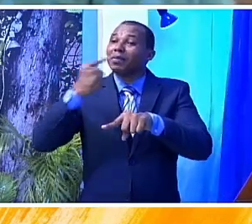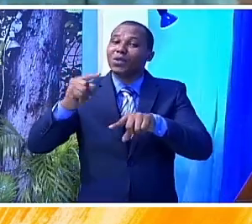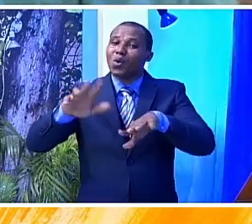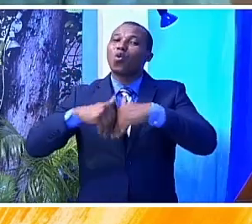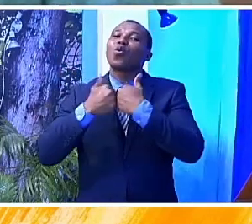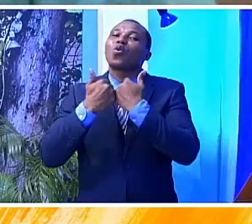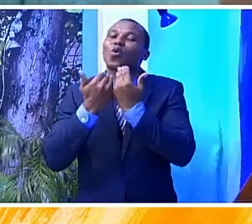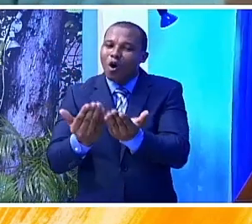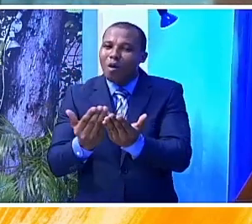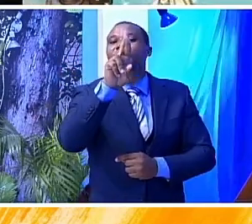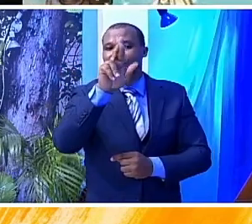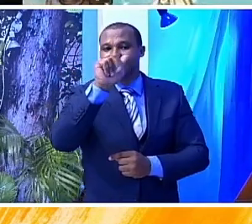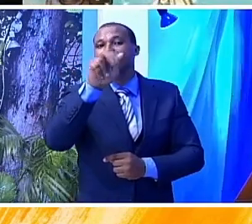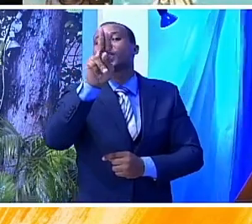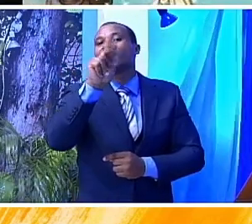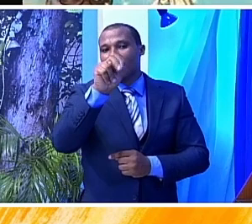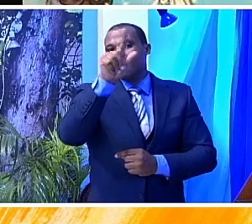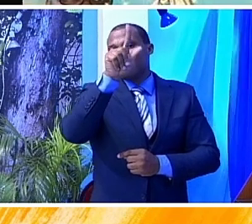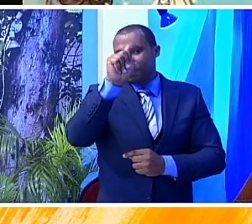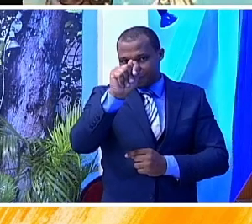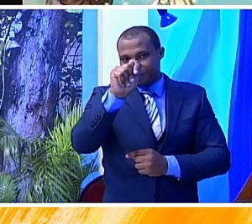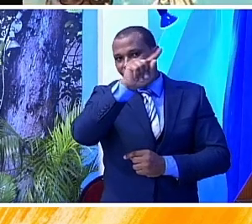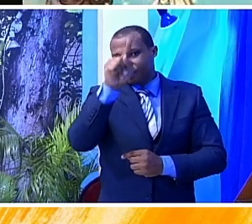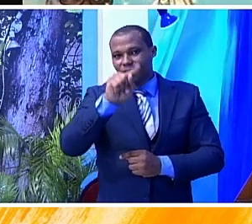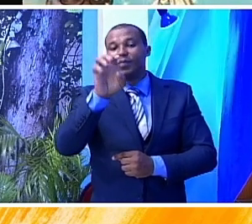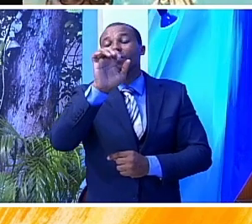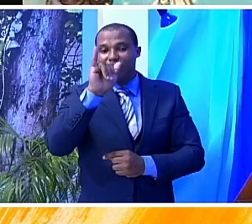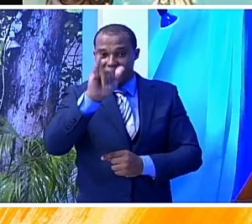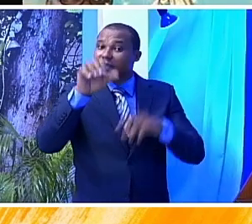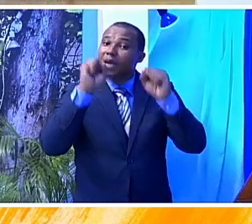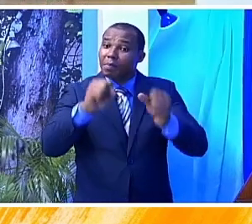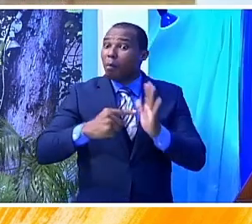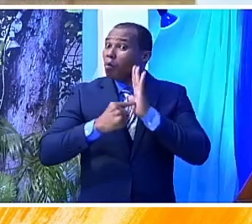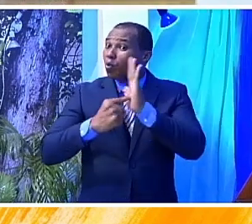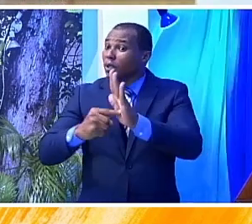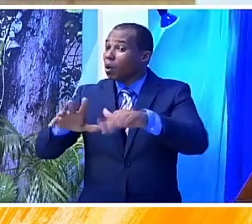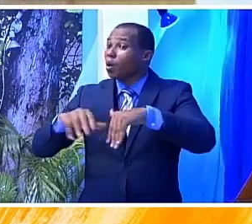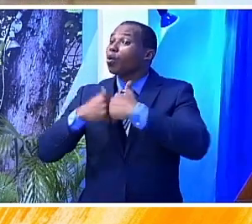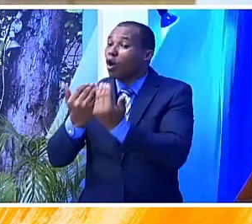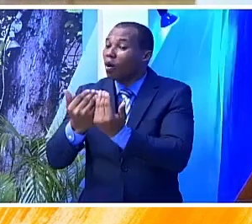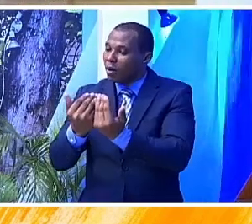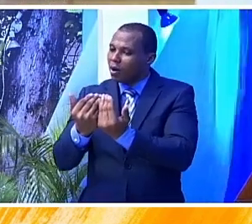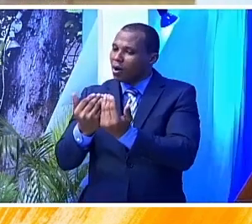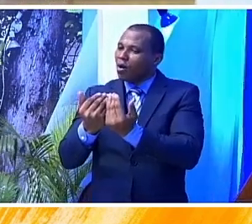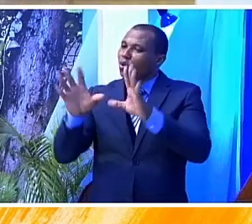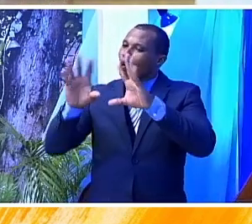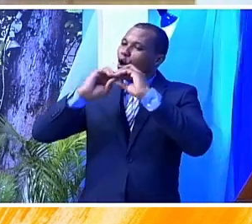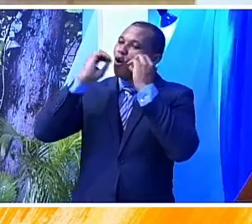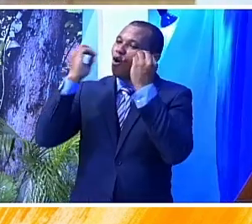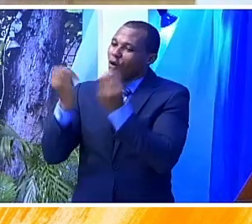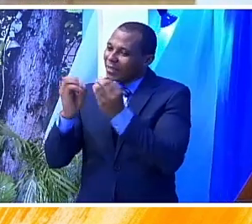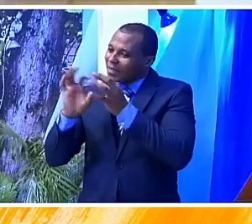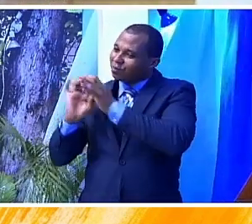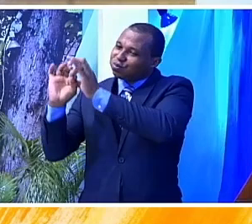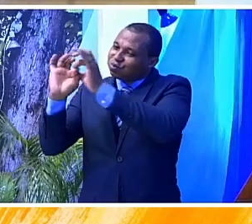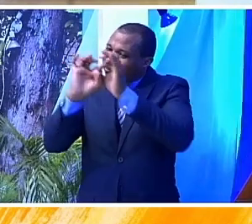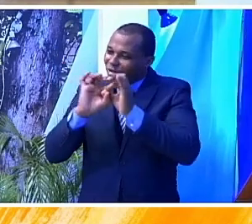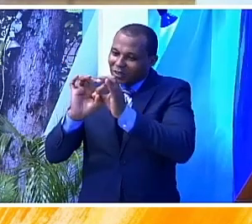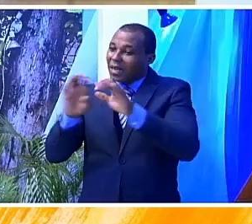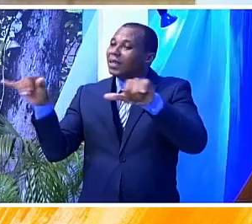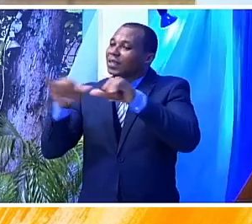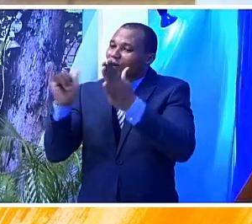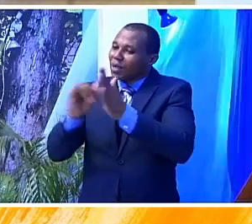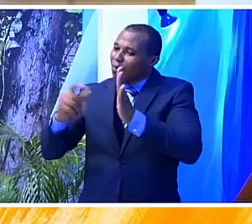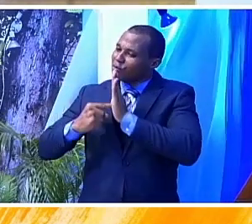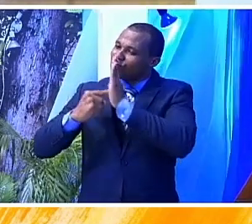a, même ka di nous organiser solidarité a. Mais solidarité a, jodi en faut que nous organiser, c'est comme ça pour nous montrer nous c'est haïtien. C'est comme ça